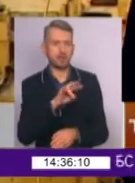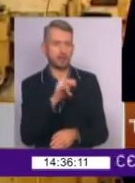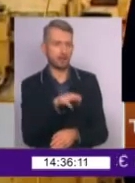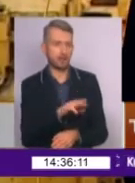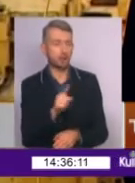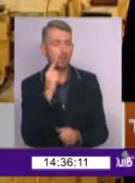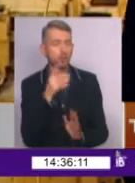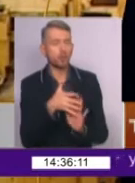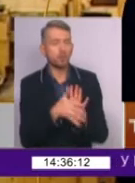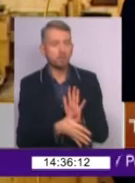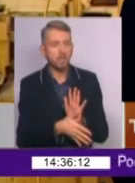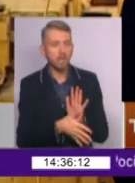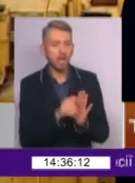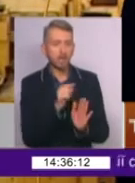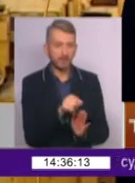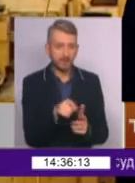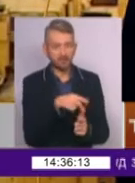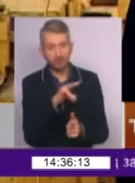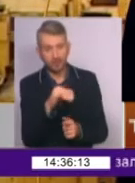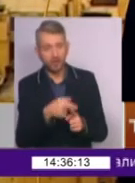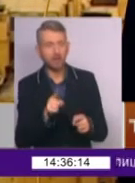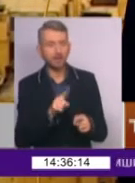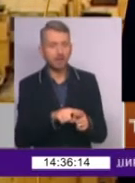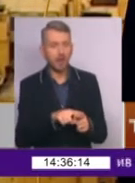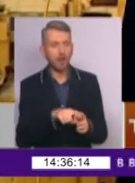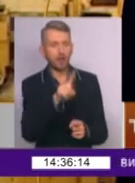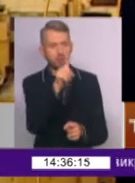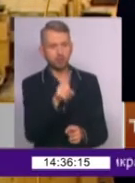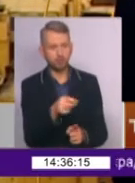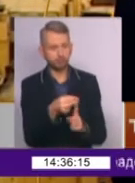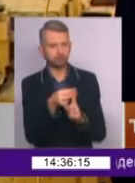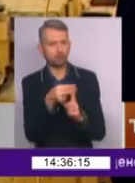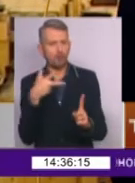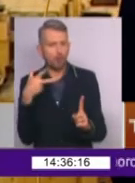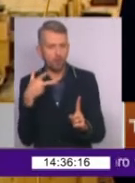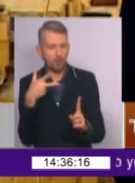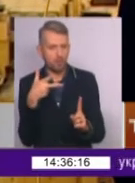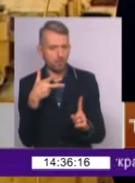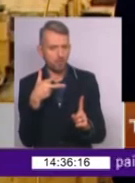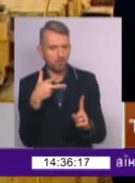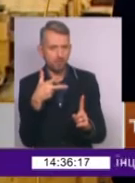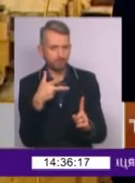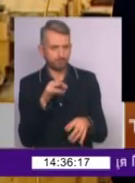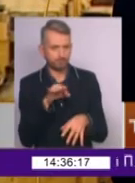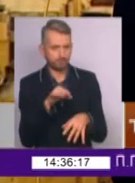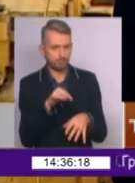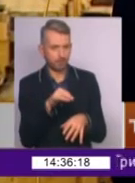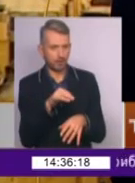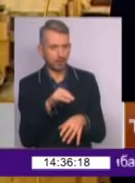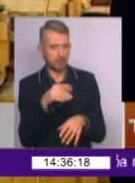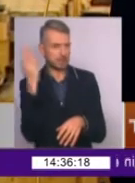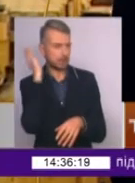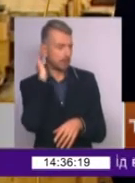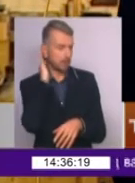зрозуміти, це він чи ні, це люмбальна пункція, і її не треба боятися, оскільки це не є небезпечною процедурою,